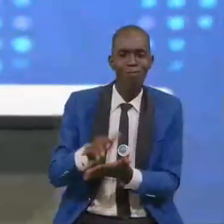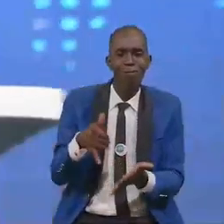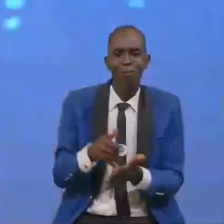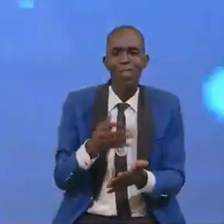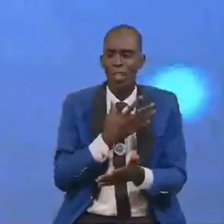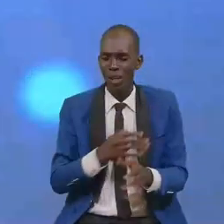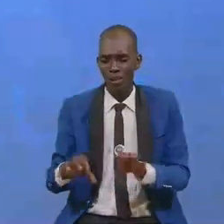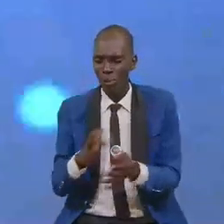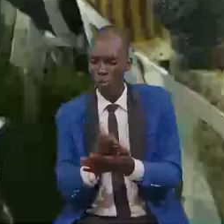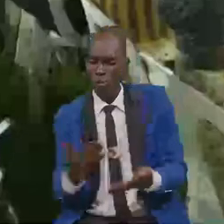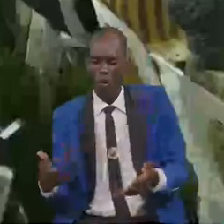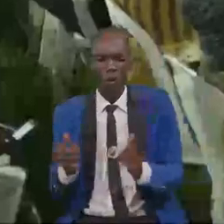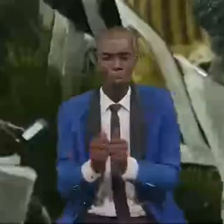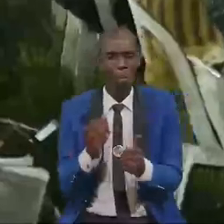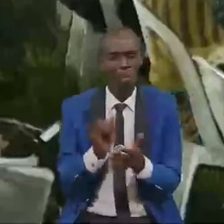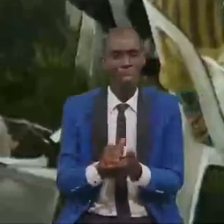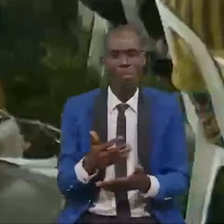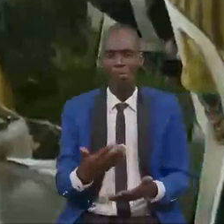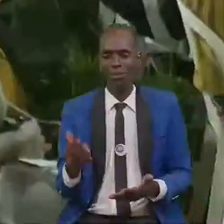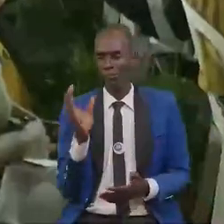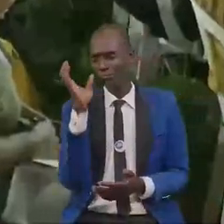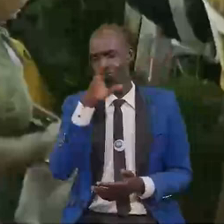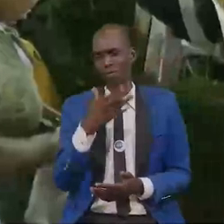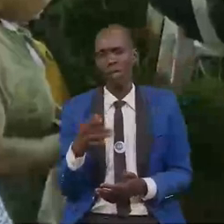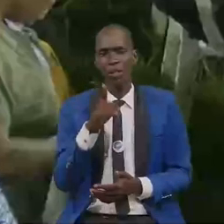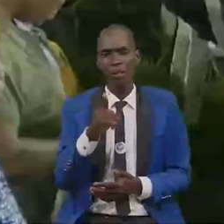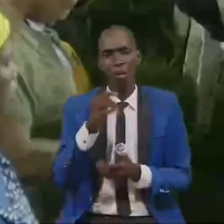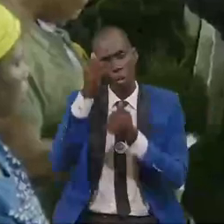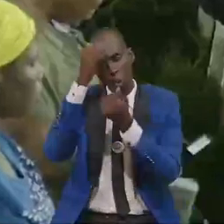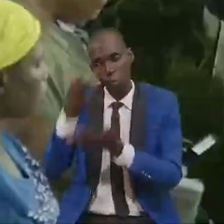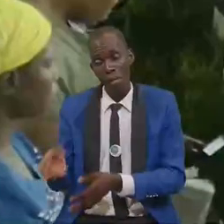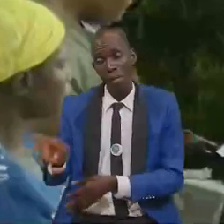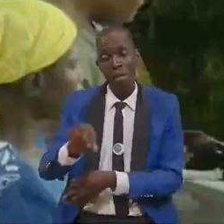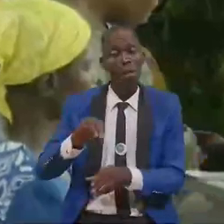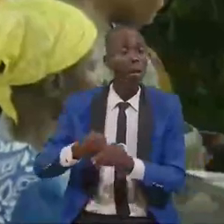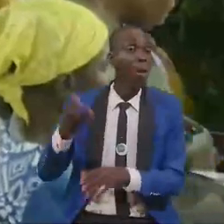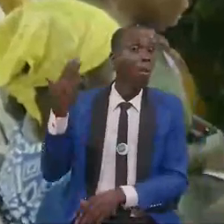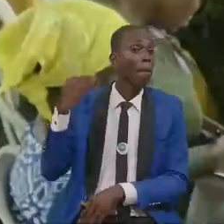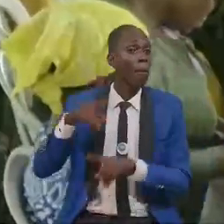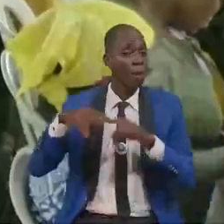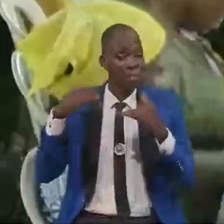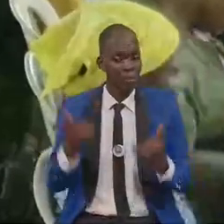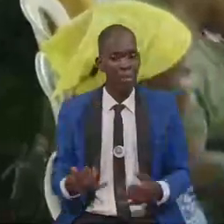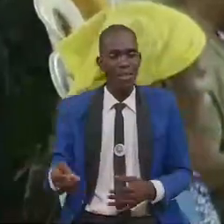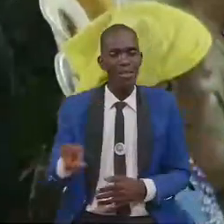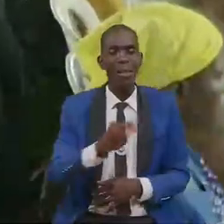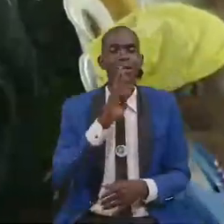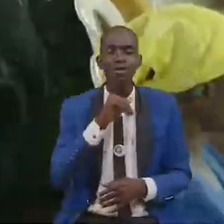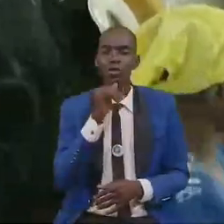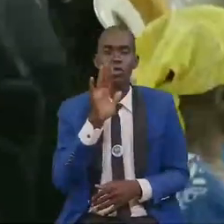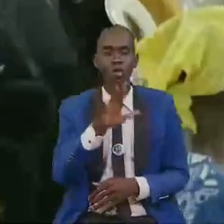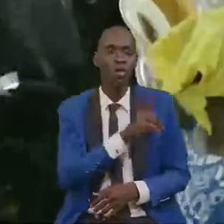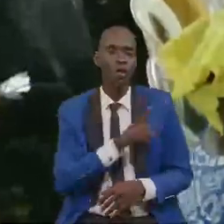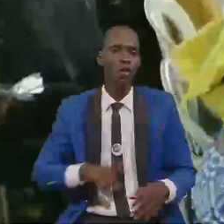brûle ça et tu écoutes c'est gentil les écoutais pas le passé mais ils ne sont plus qu'un seigneur